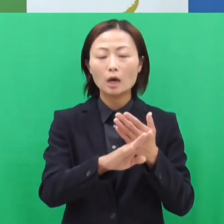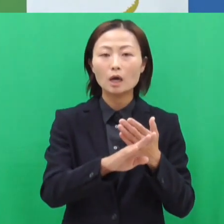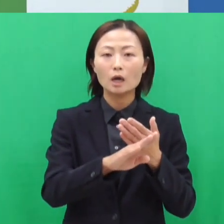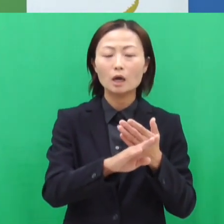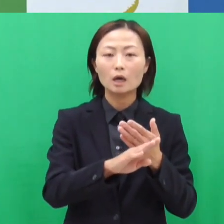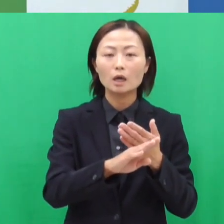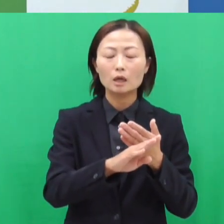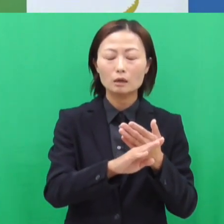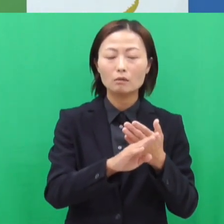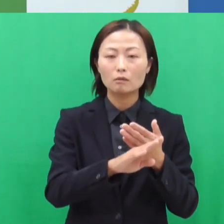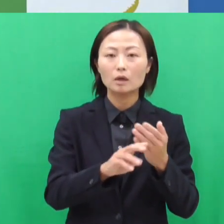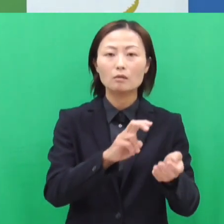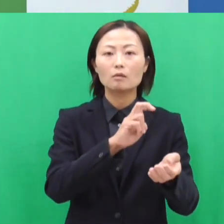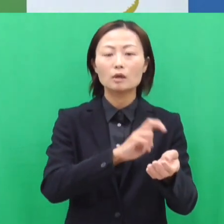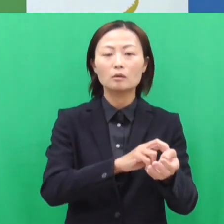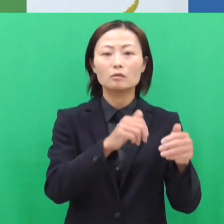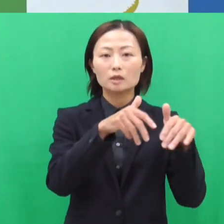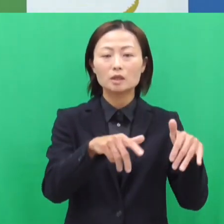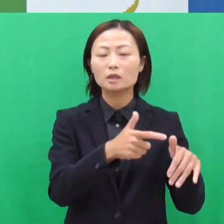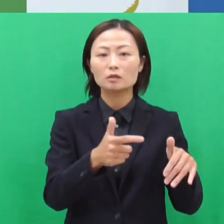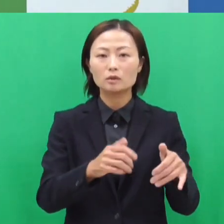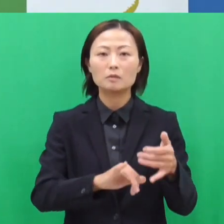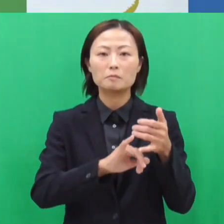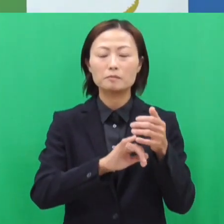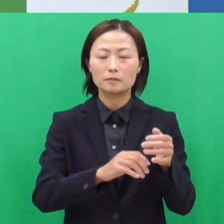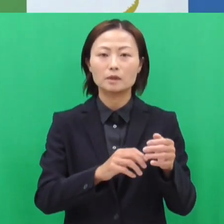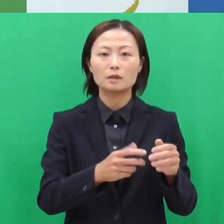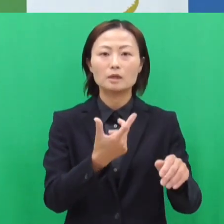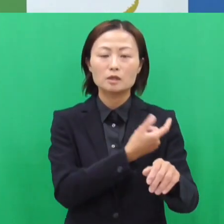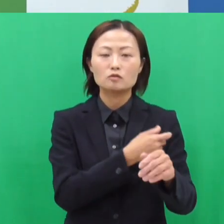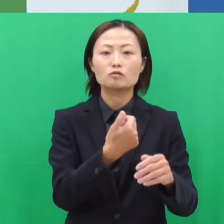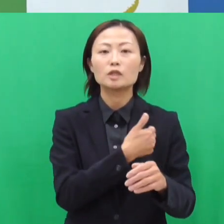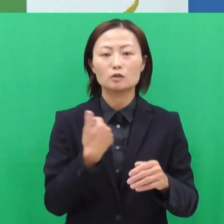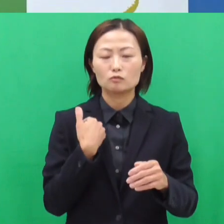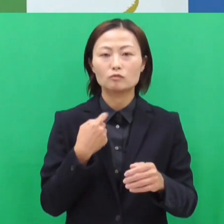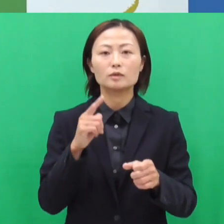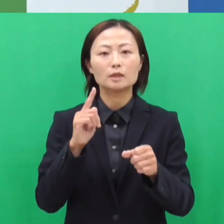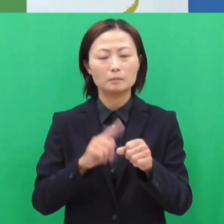のでそこまで県がやる必要ないだろうと考えたということです